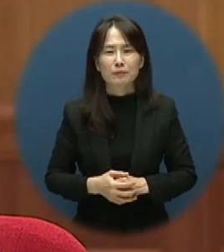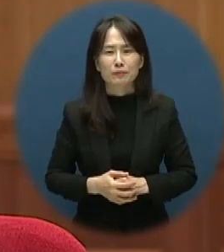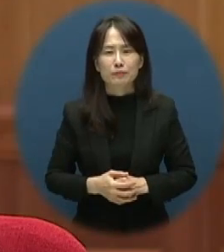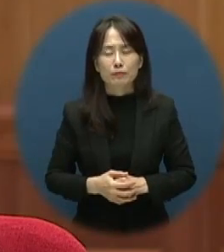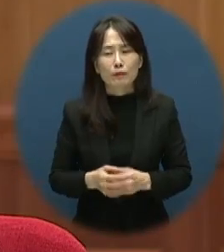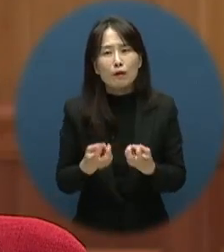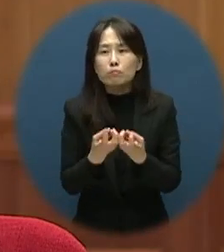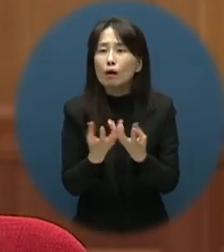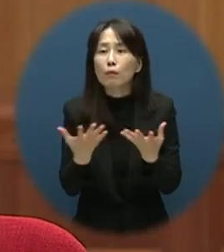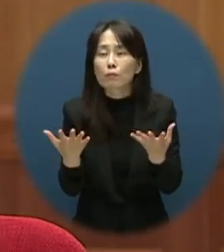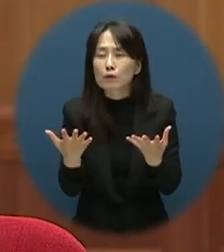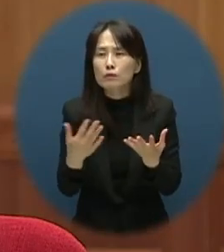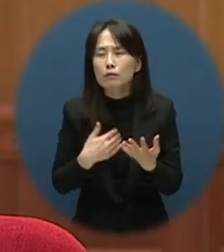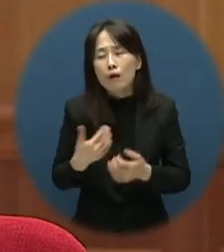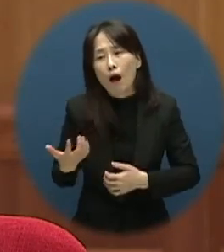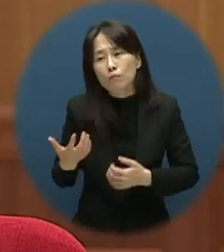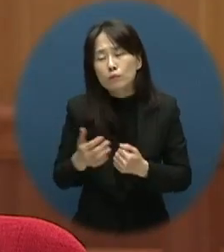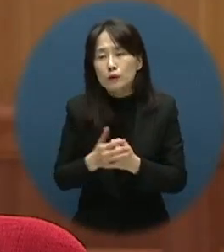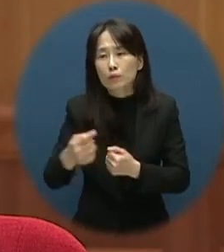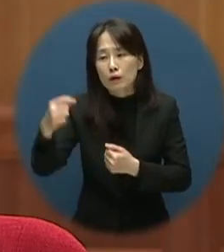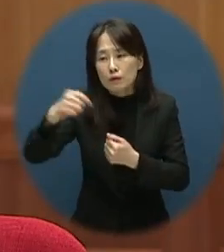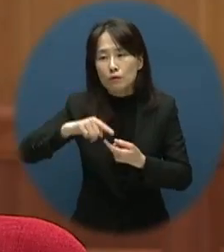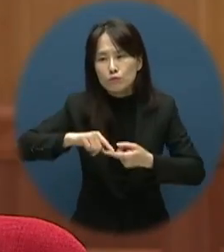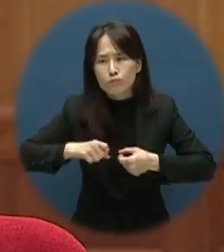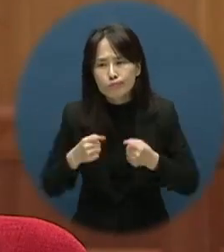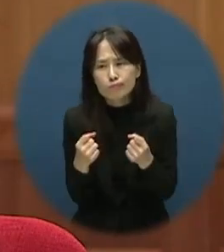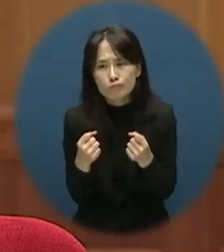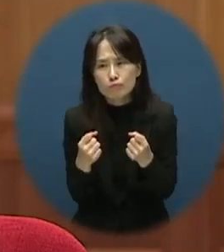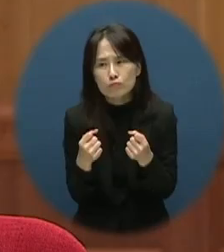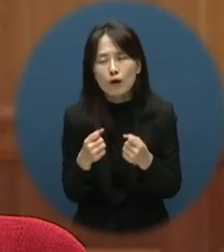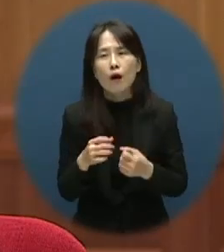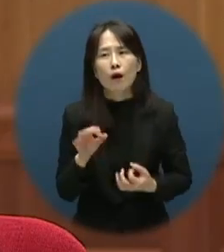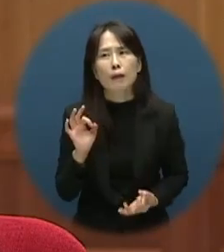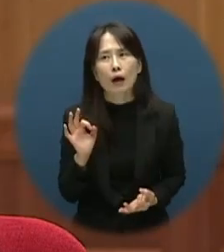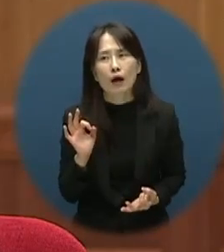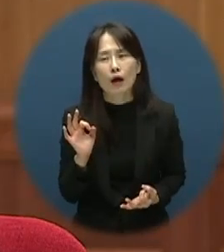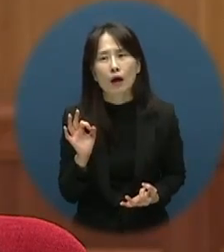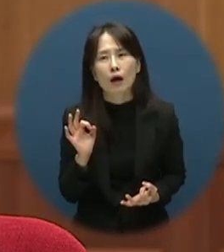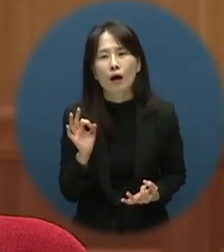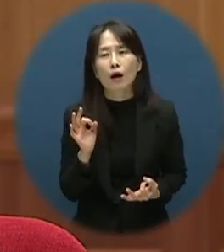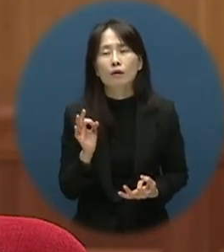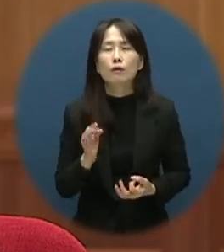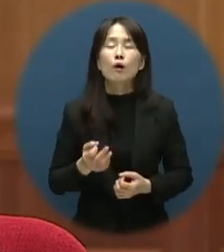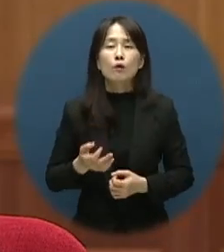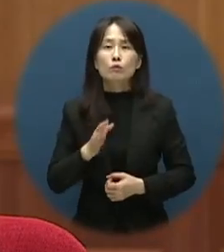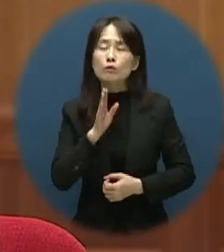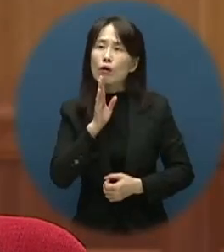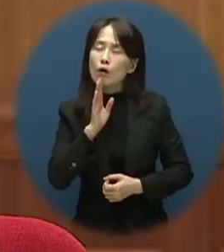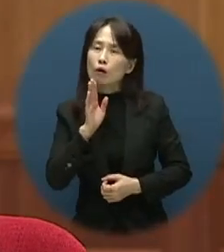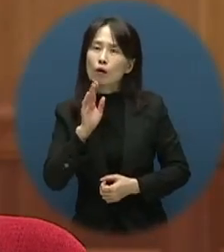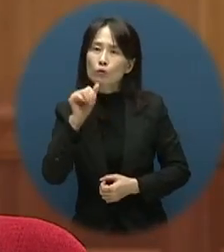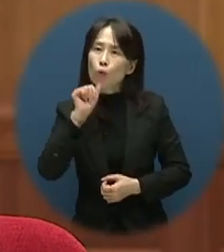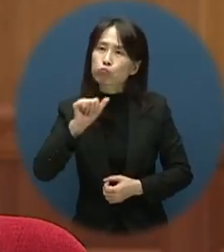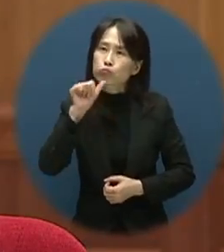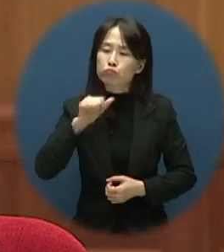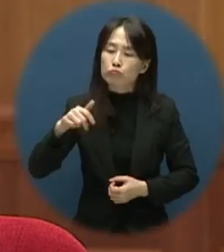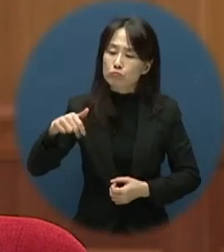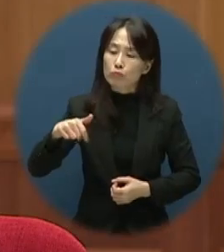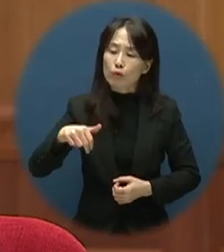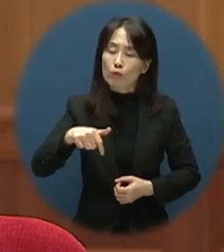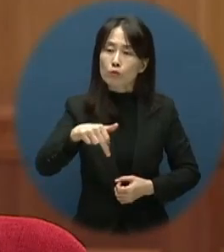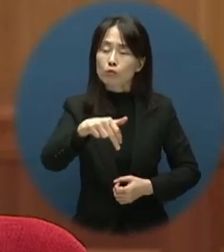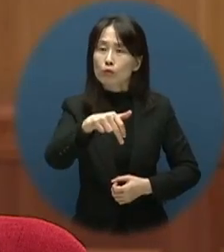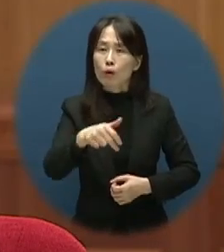어쩔 수 없이 뭐 이렇게 시키는 대로 했는데 그래서 실질적으로 한 5분 정도 걸으니까 좀